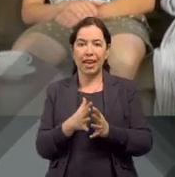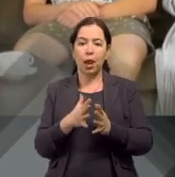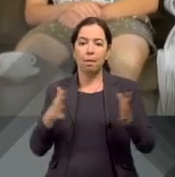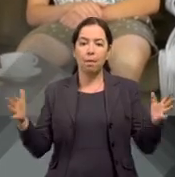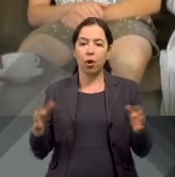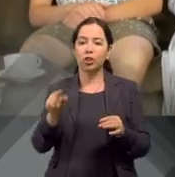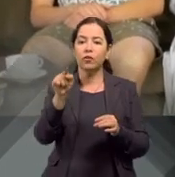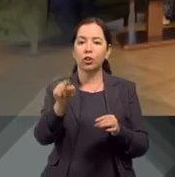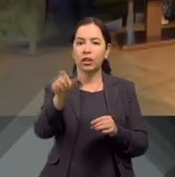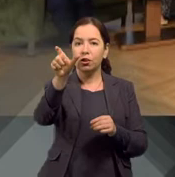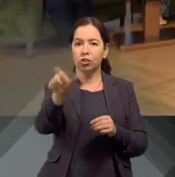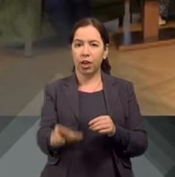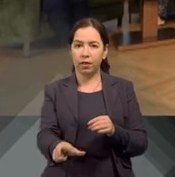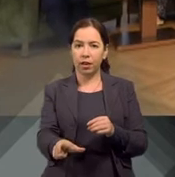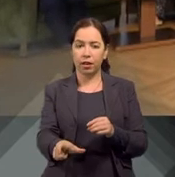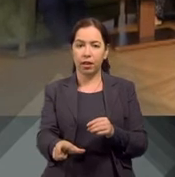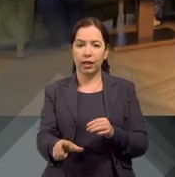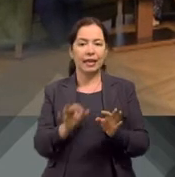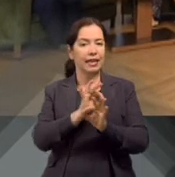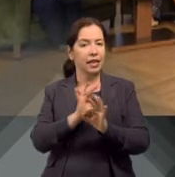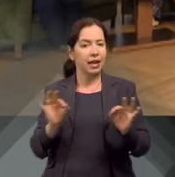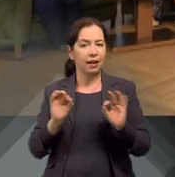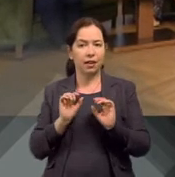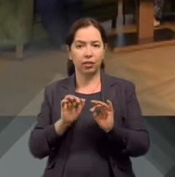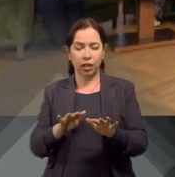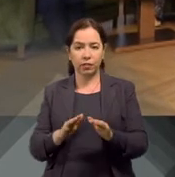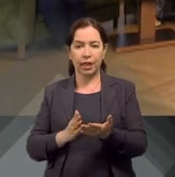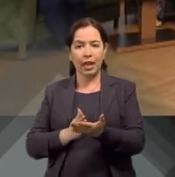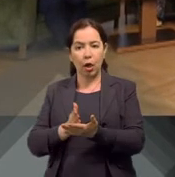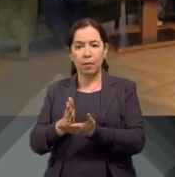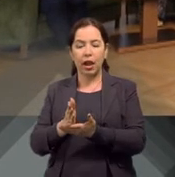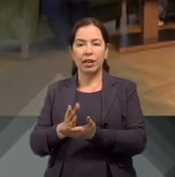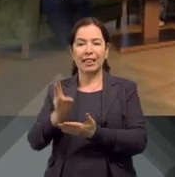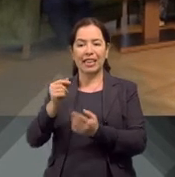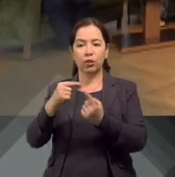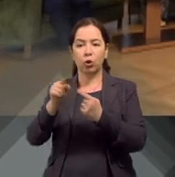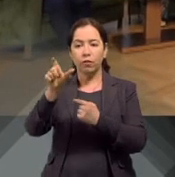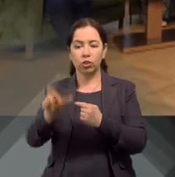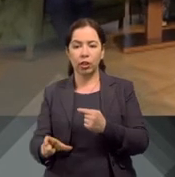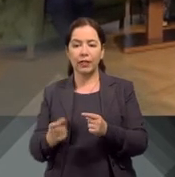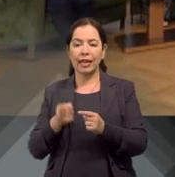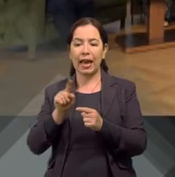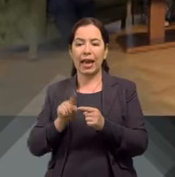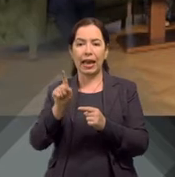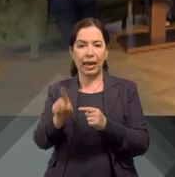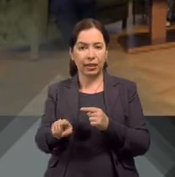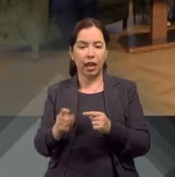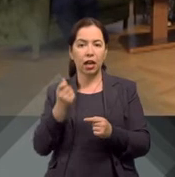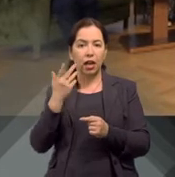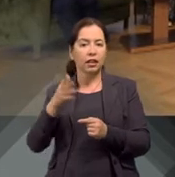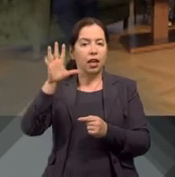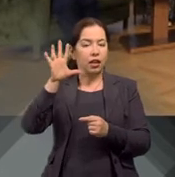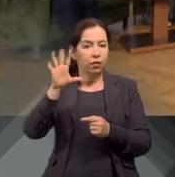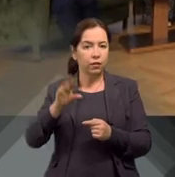больше этого человека. Идеальное действие, направленное на другого, это когда все оно